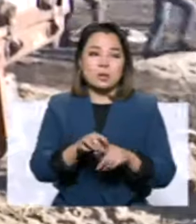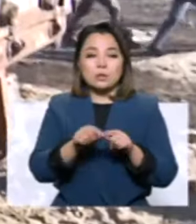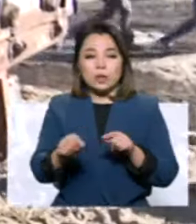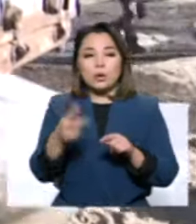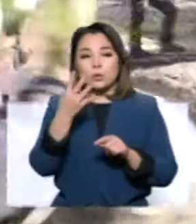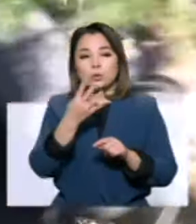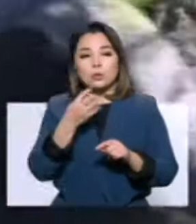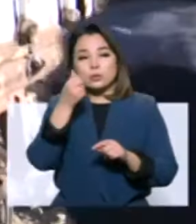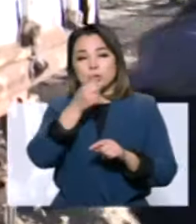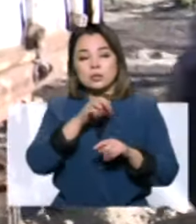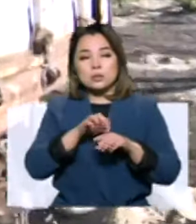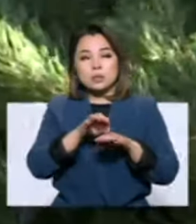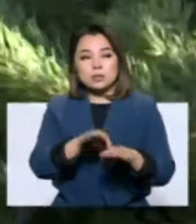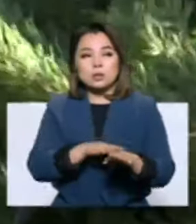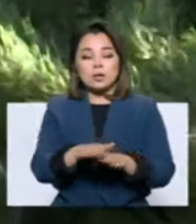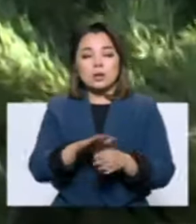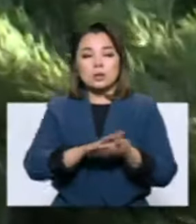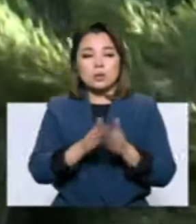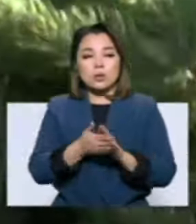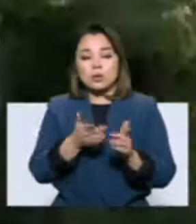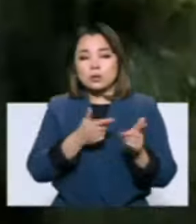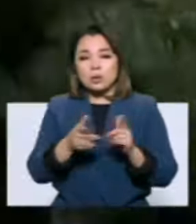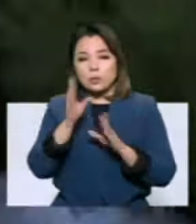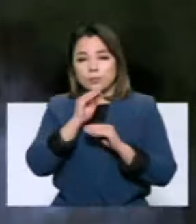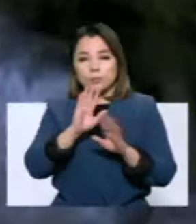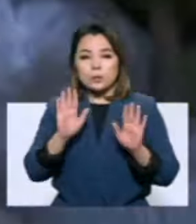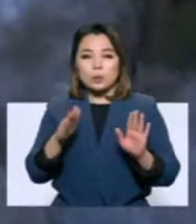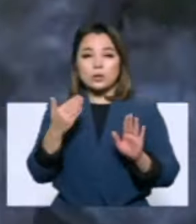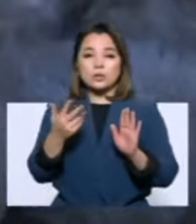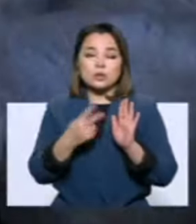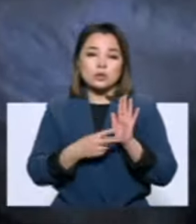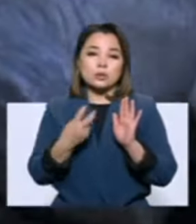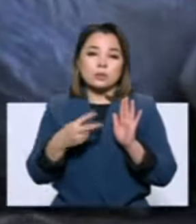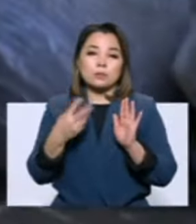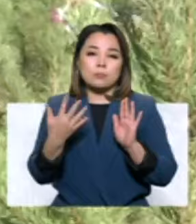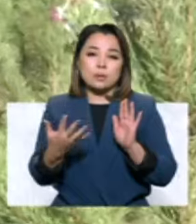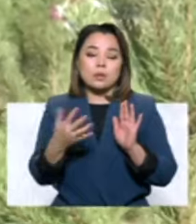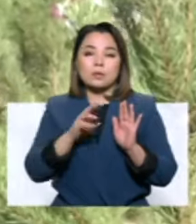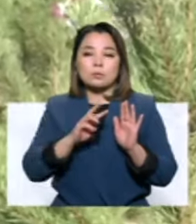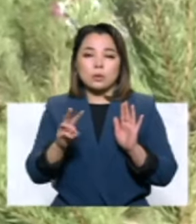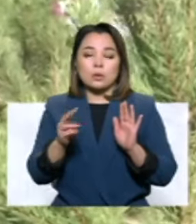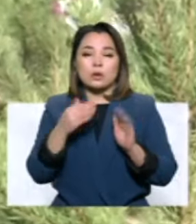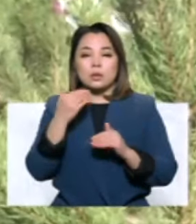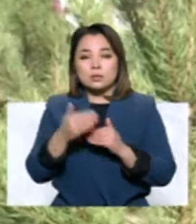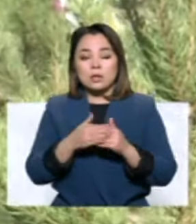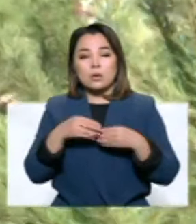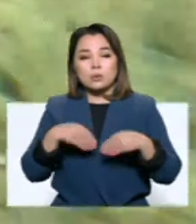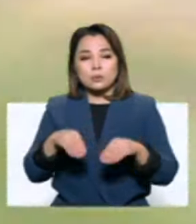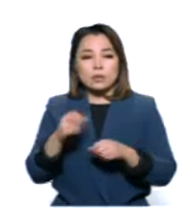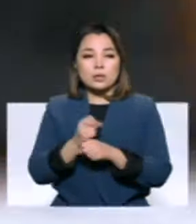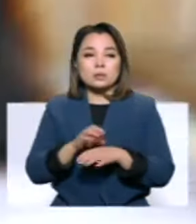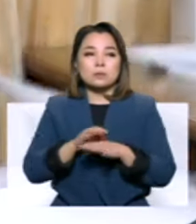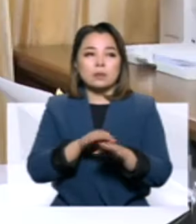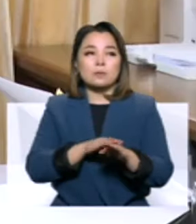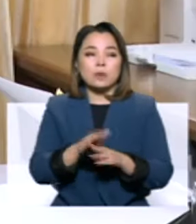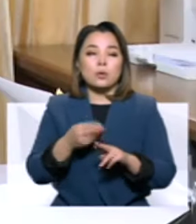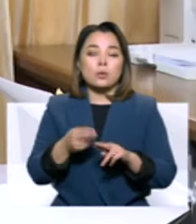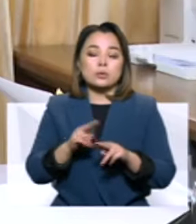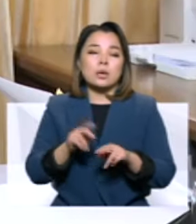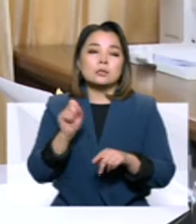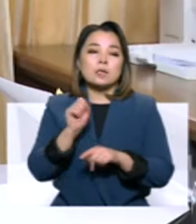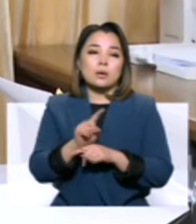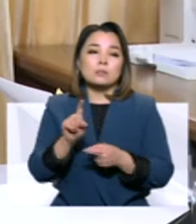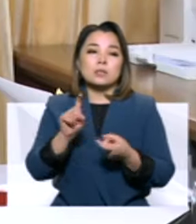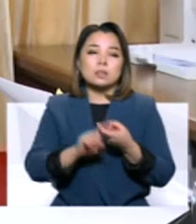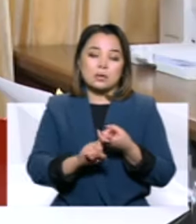4 жыл өтті. Жоспар орындалар емес. Қазірге дейін тек 725 миллионнан астам көшет отырғызылған. Сол тапсырмаға